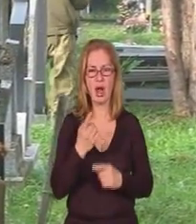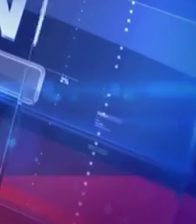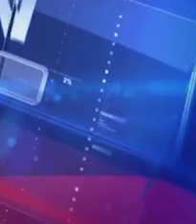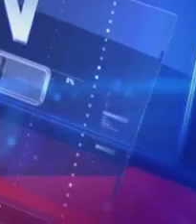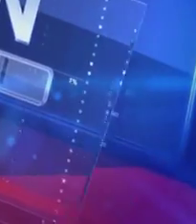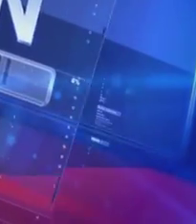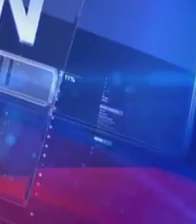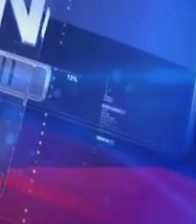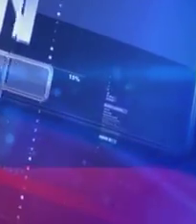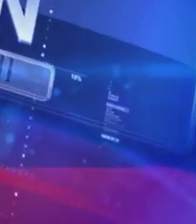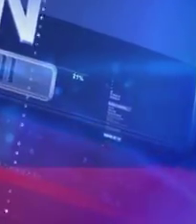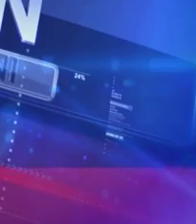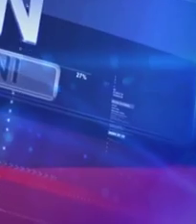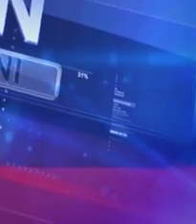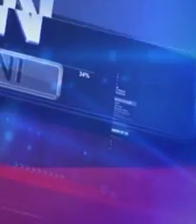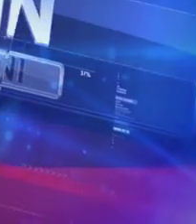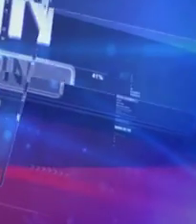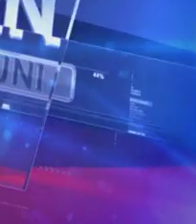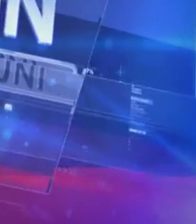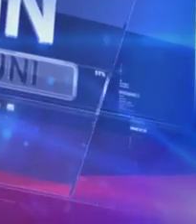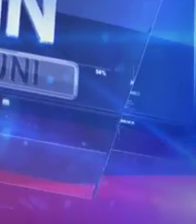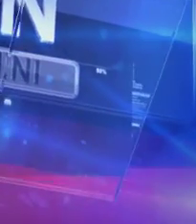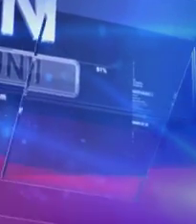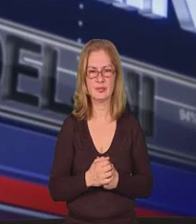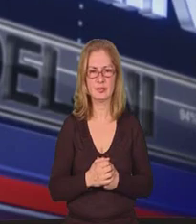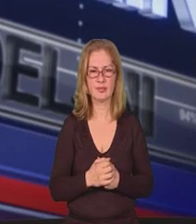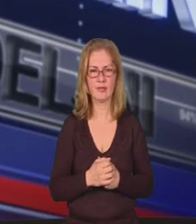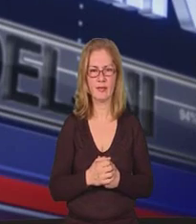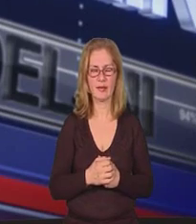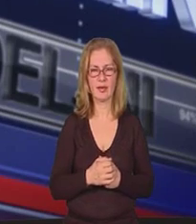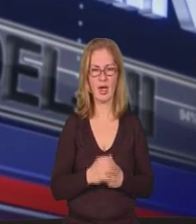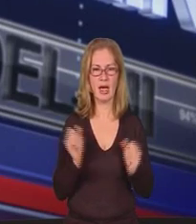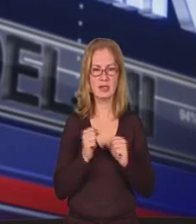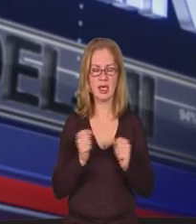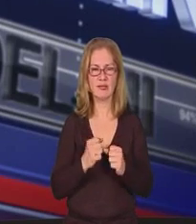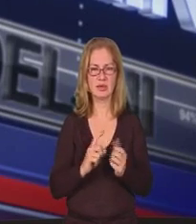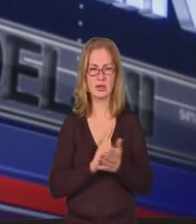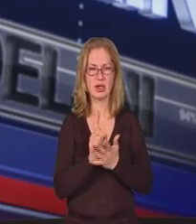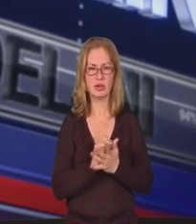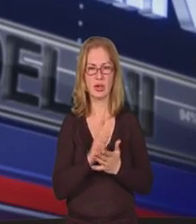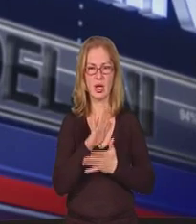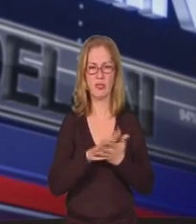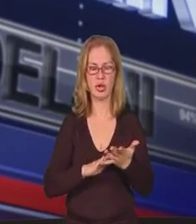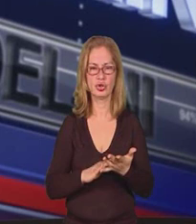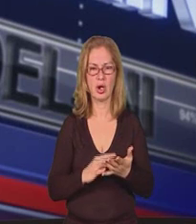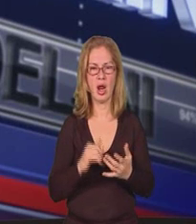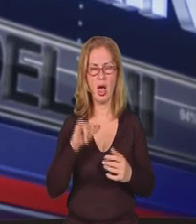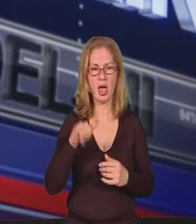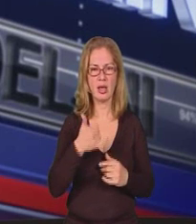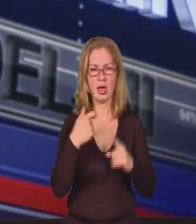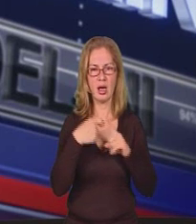pojave mraza. Iako Zbog grejna, kao i zimska sezona, već